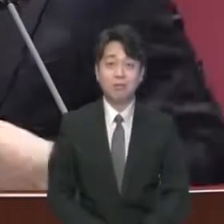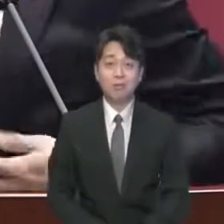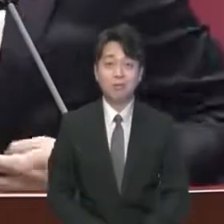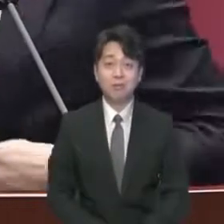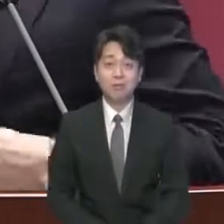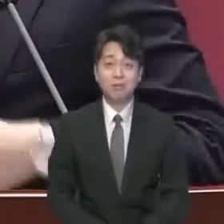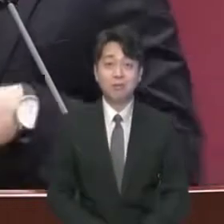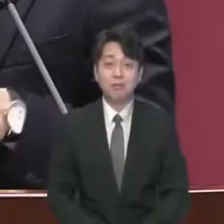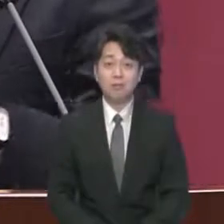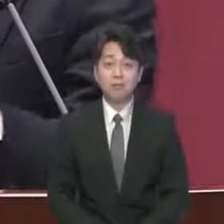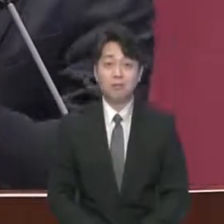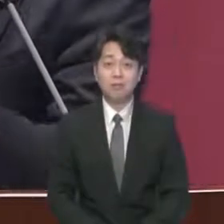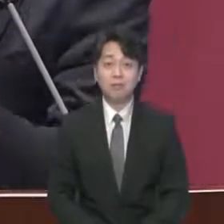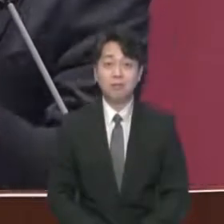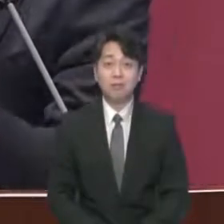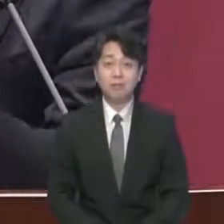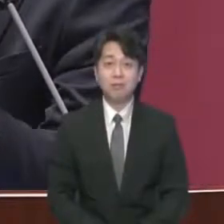흔히